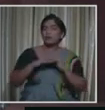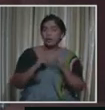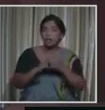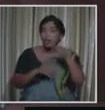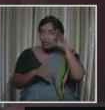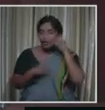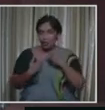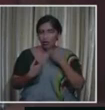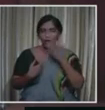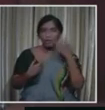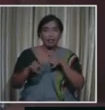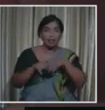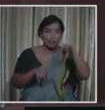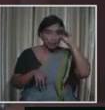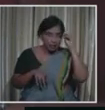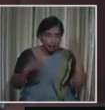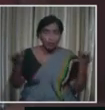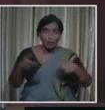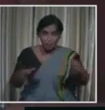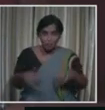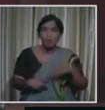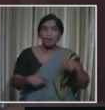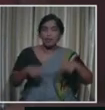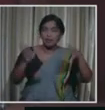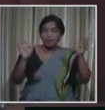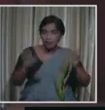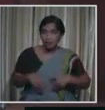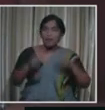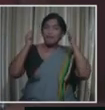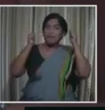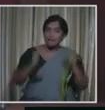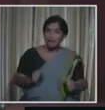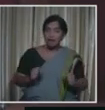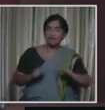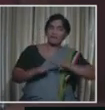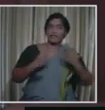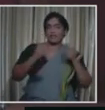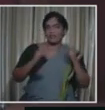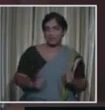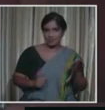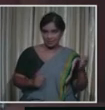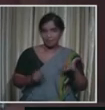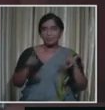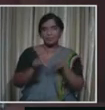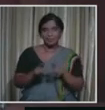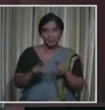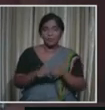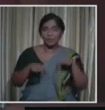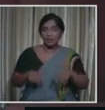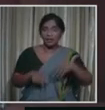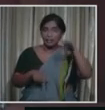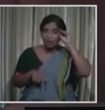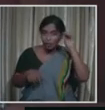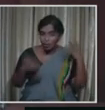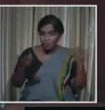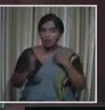napoluan. Eka terungan na beri nanti tamat, tamat, wadi velai ini mana tadi? Mata kita bagan. Hari ini, tamat terungan na beri nanti